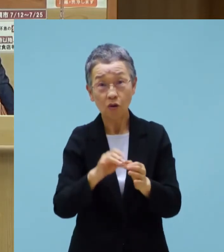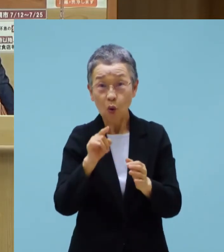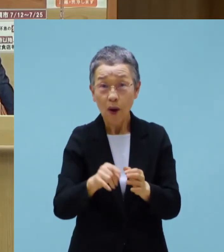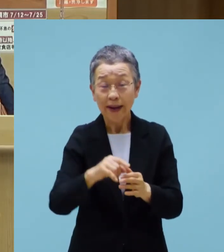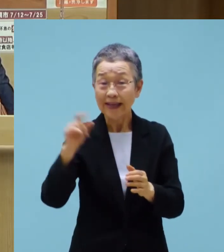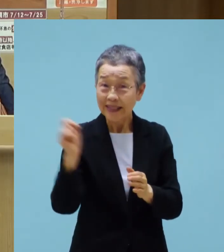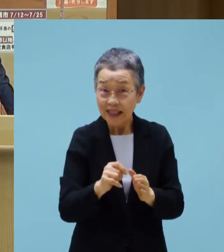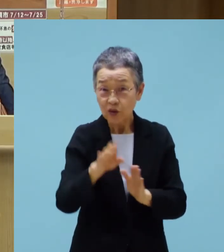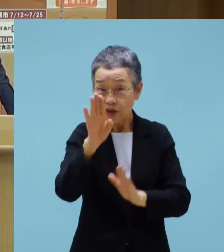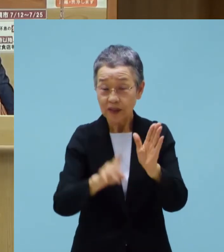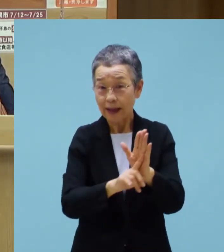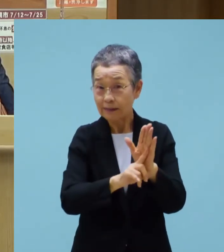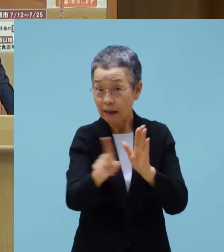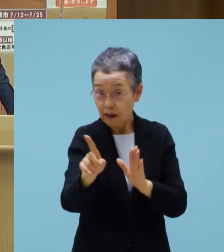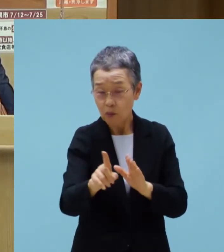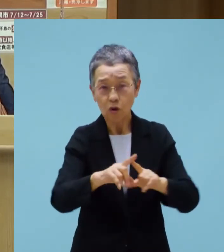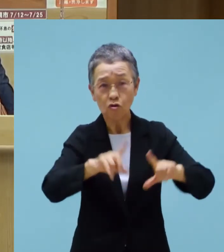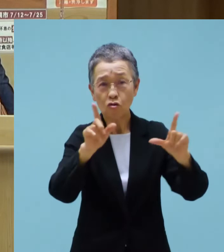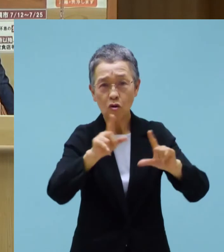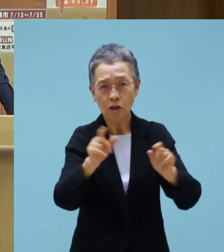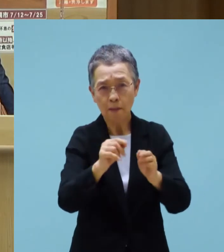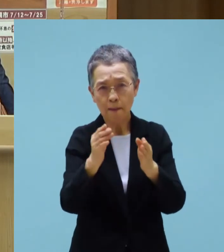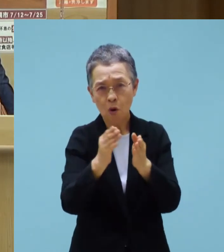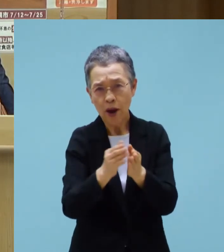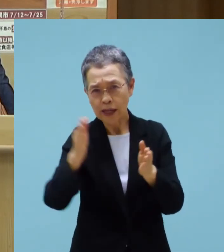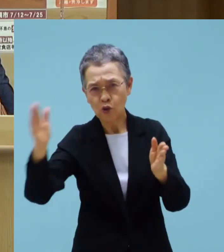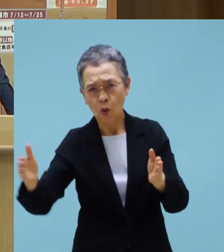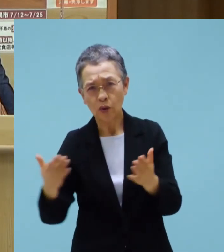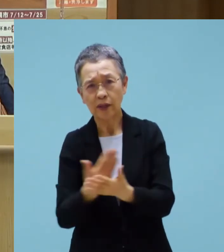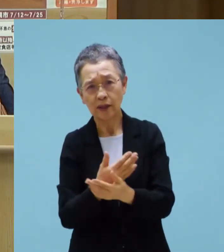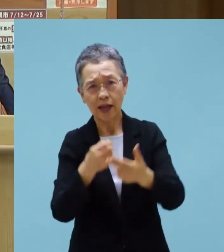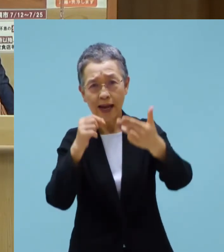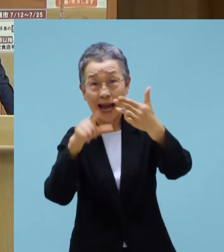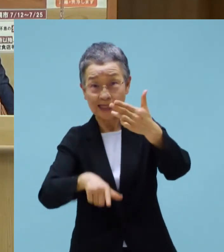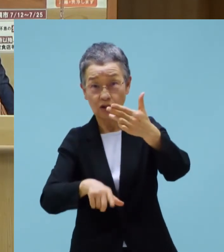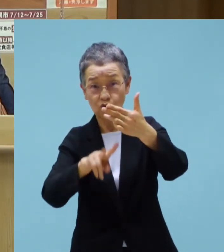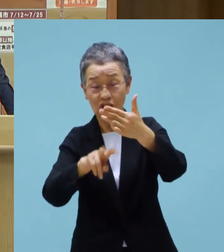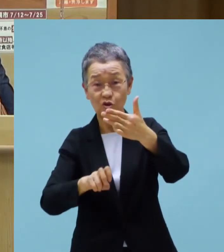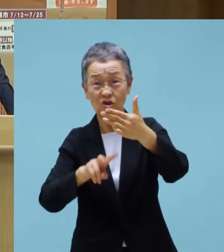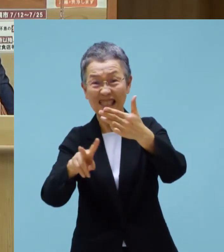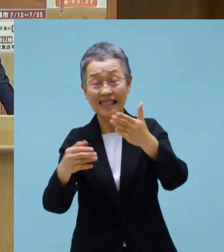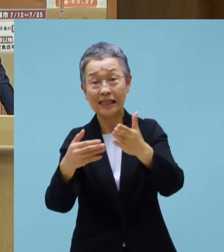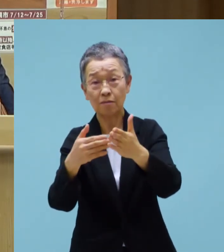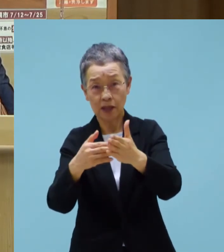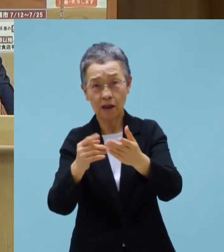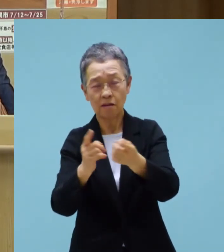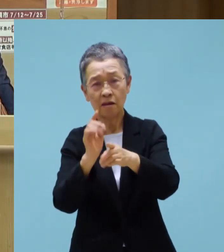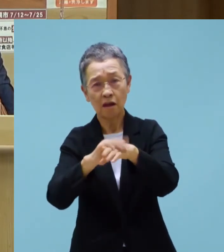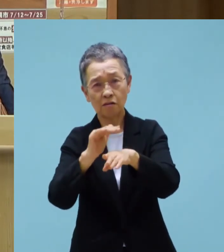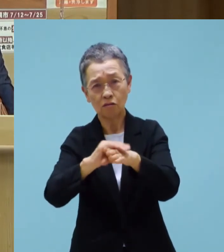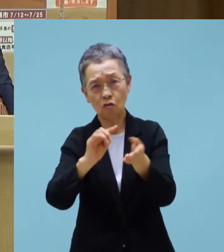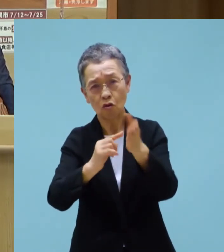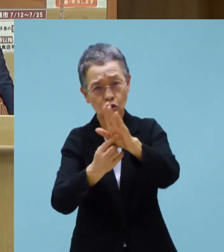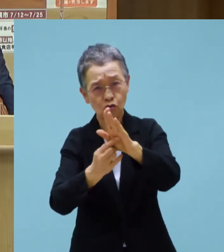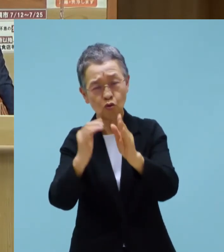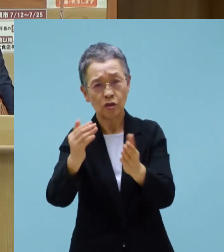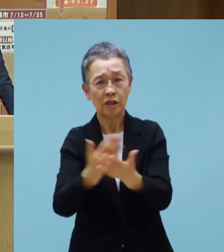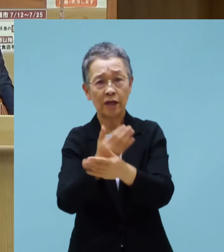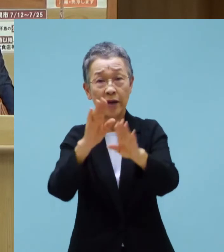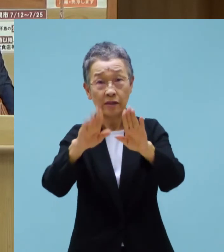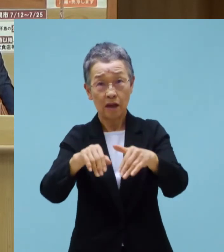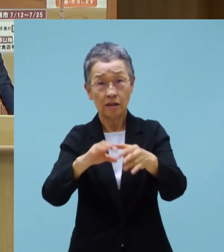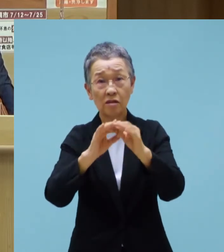宣言も東京で延長されて8月22日まで対策が講じられることになりましたので、これはいわゆ